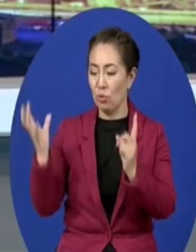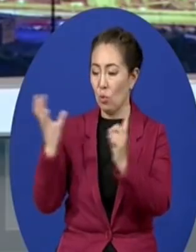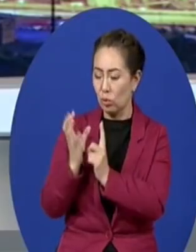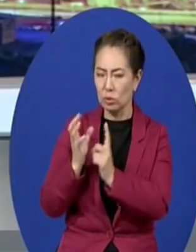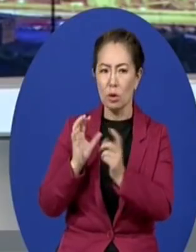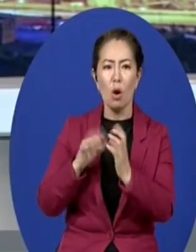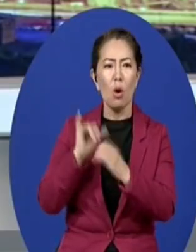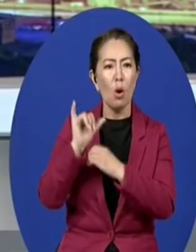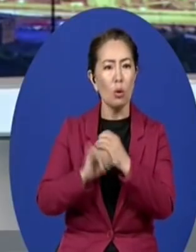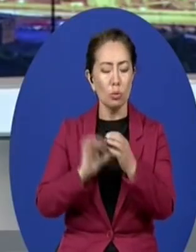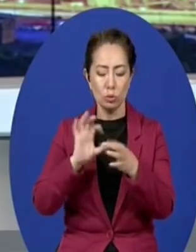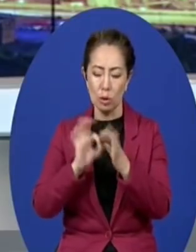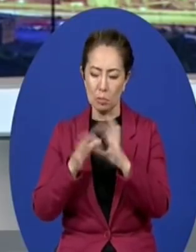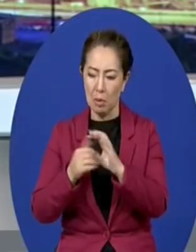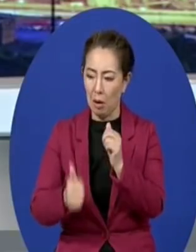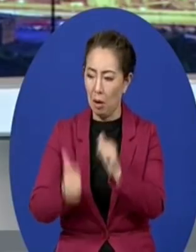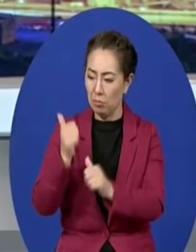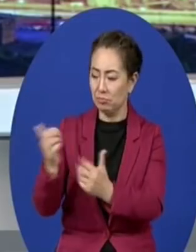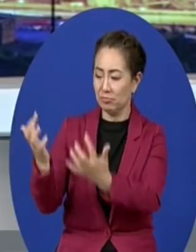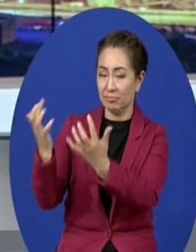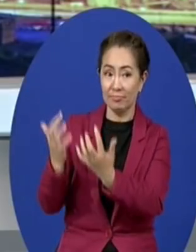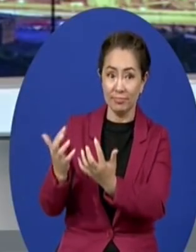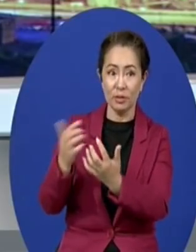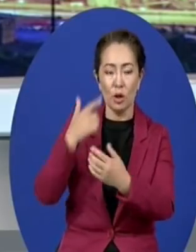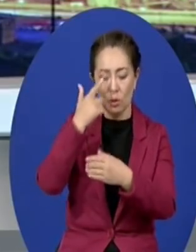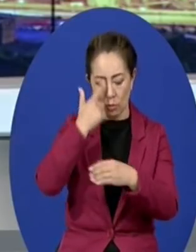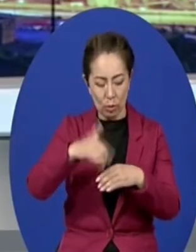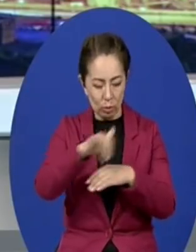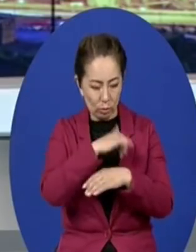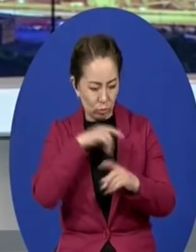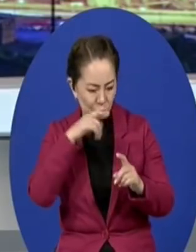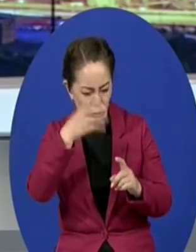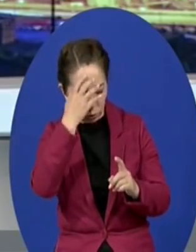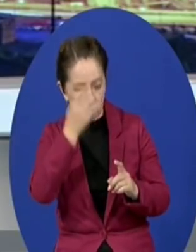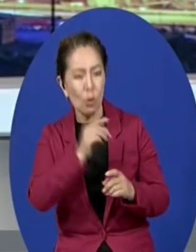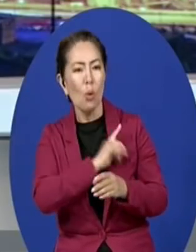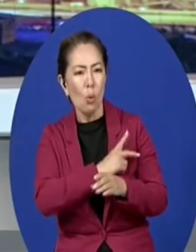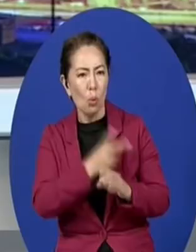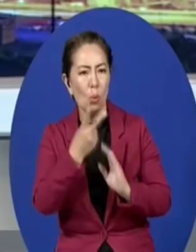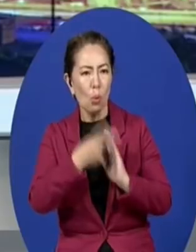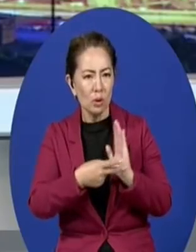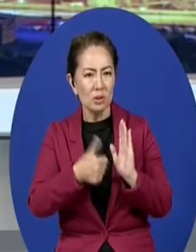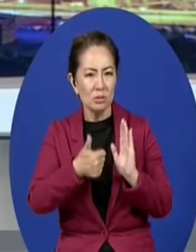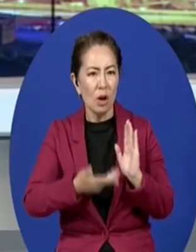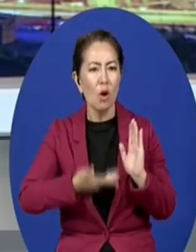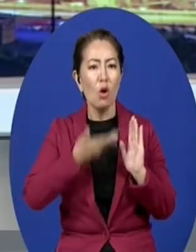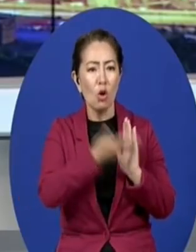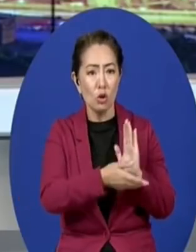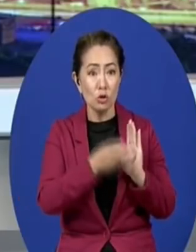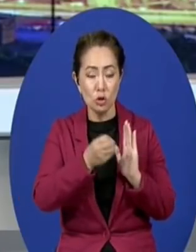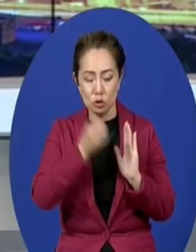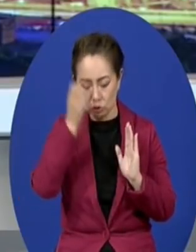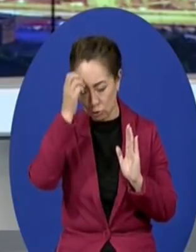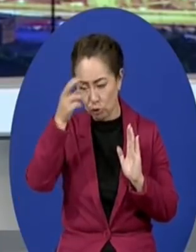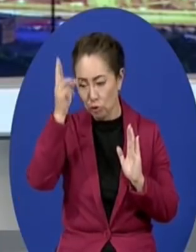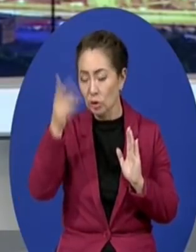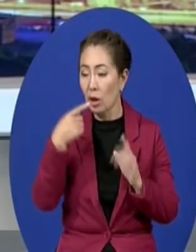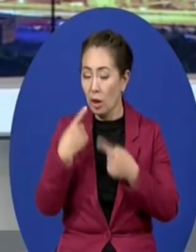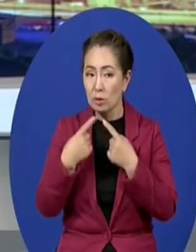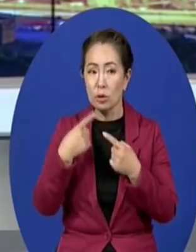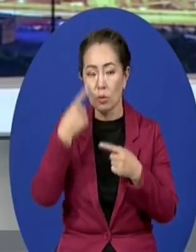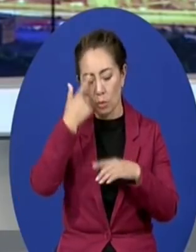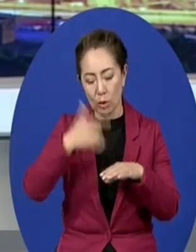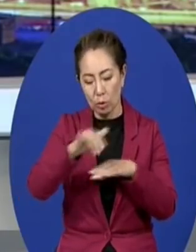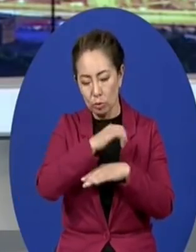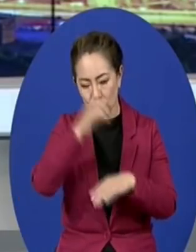улсын олимпиадад амжилт гаргасан баг хамт олныг Монголын төр засаг зүй ёсоор үнэлдэг болох ёстойг Монгол Улсын төрийн тэргүүн онцлсан юм а. Тиймээс Монгол